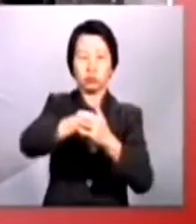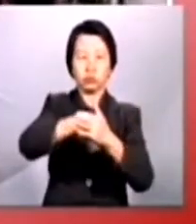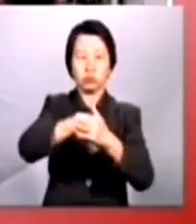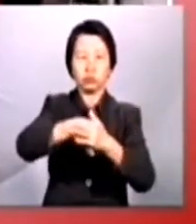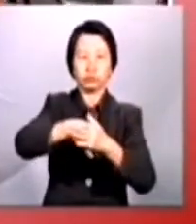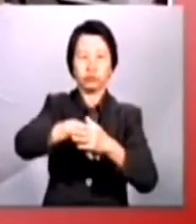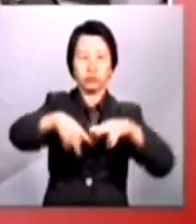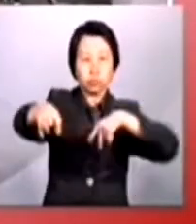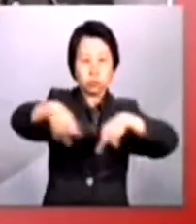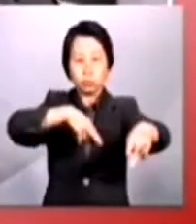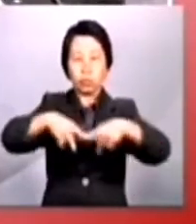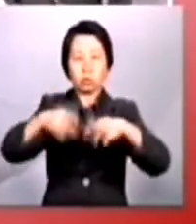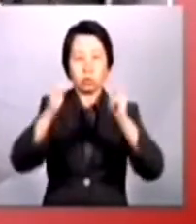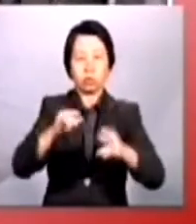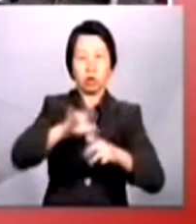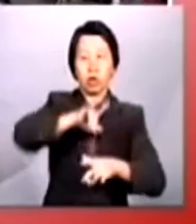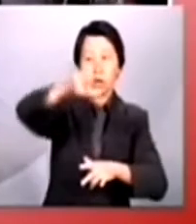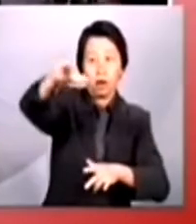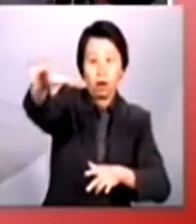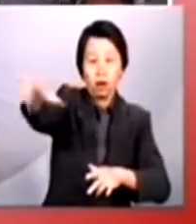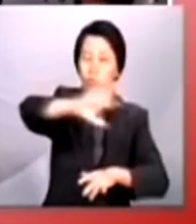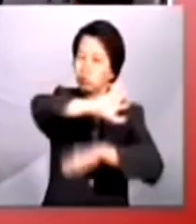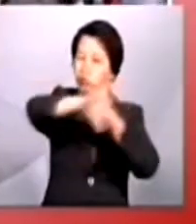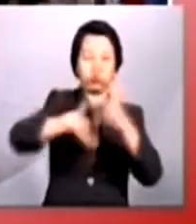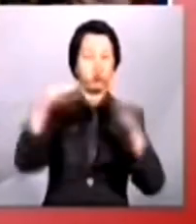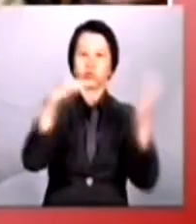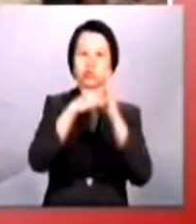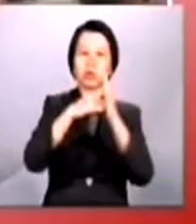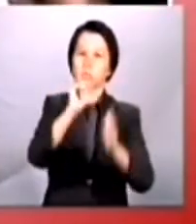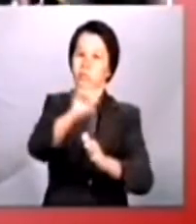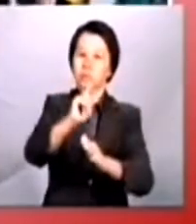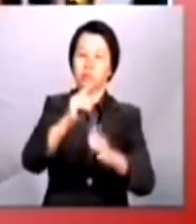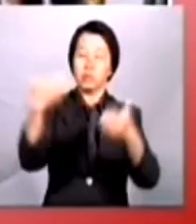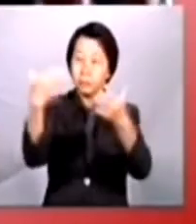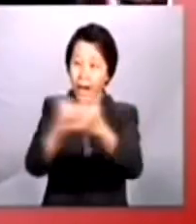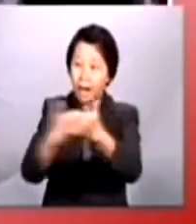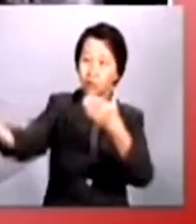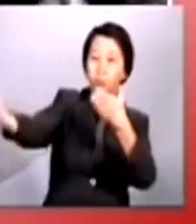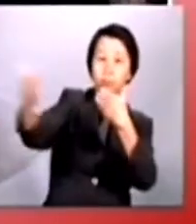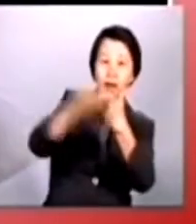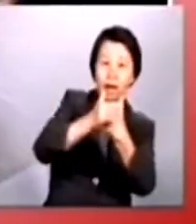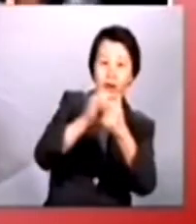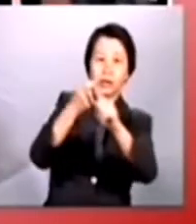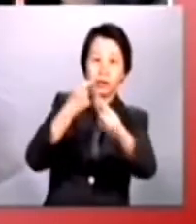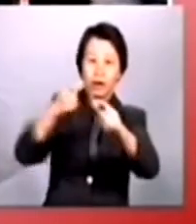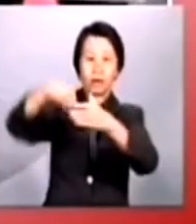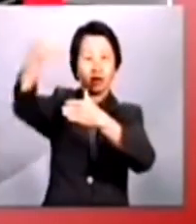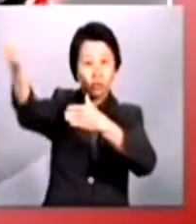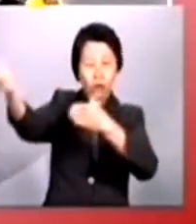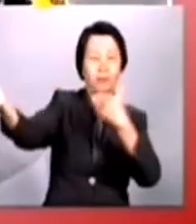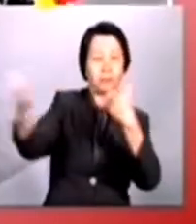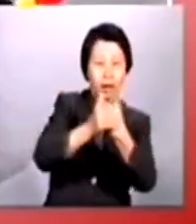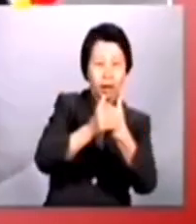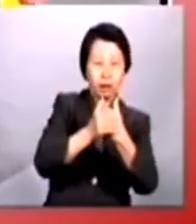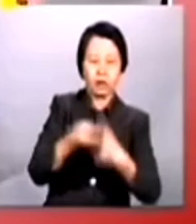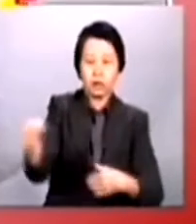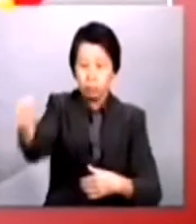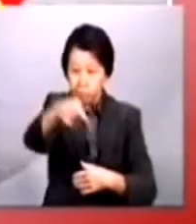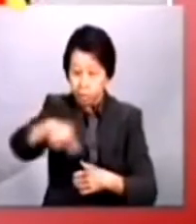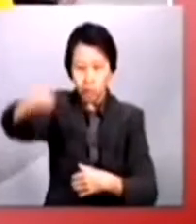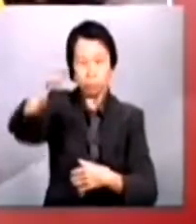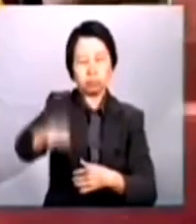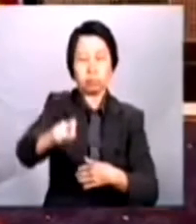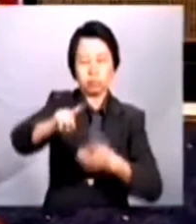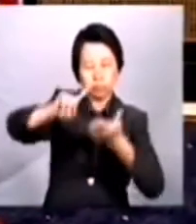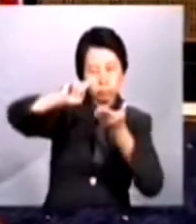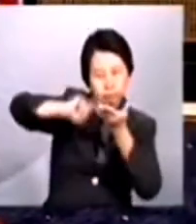perjalanan rakyat Malaysia keluar negara bagi yang baru pulang dp.doa negara mereka dikendaki